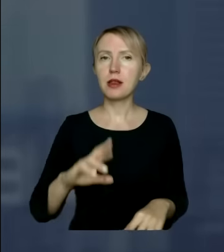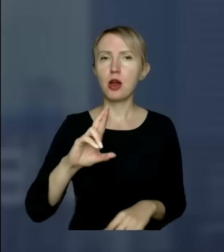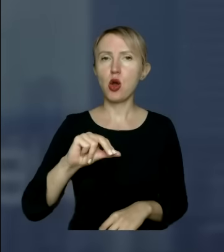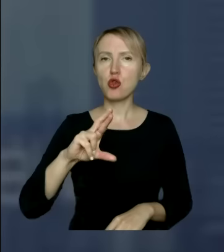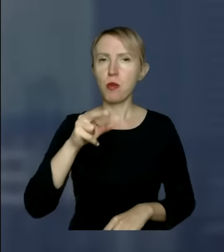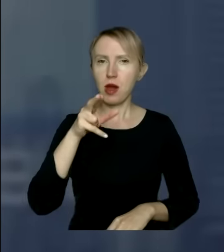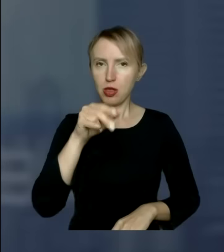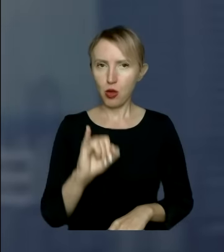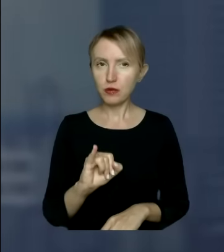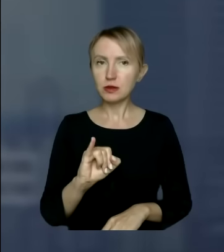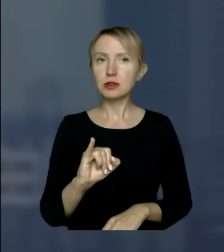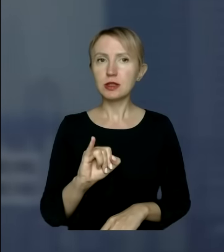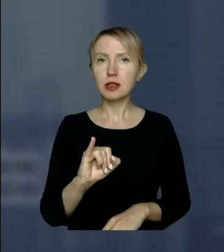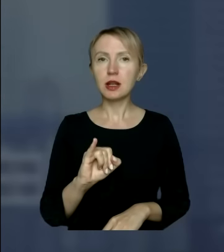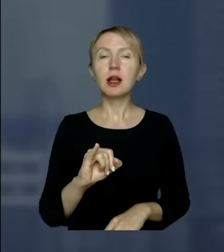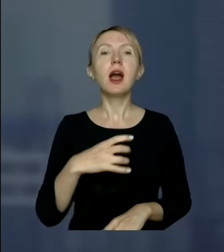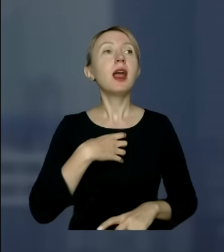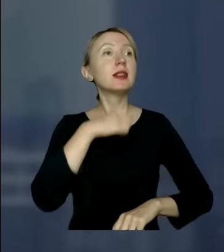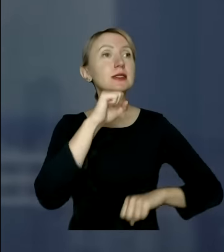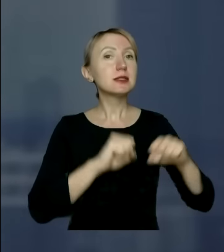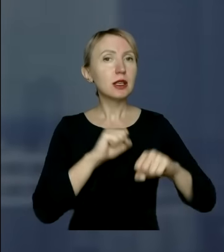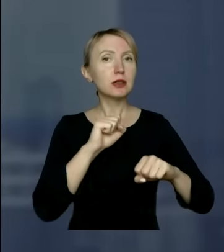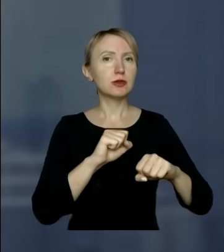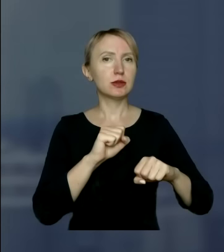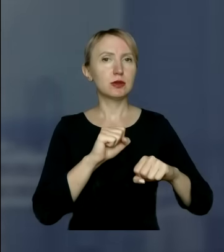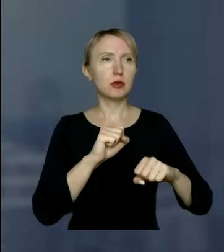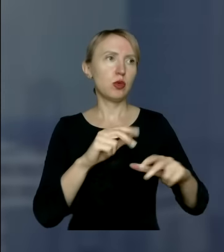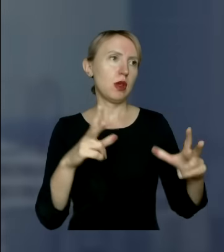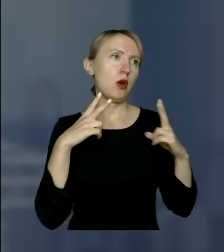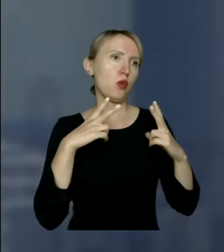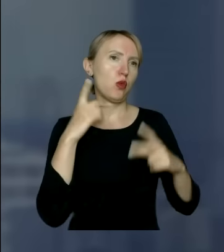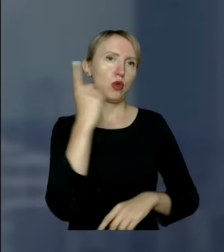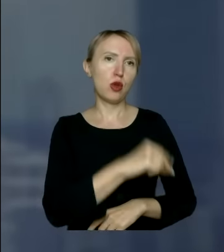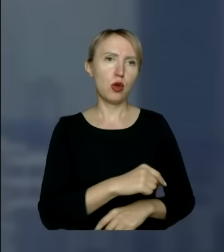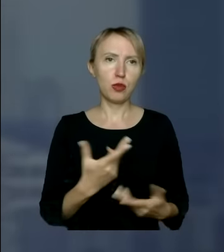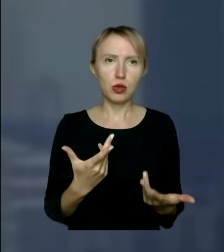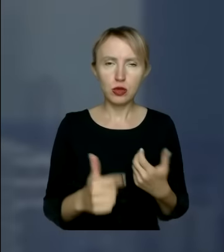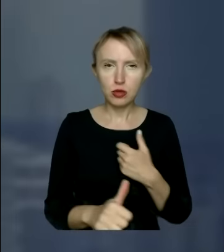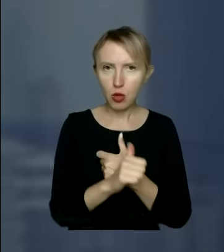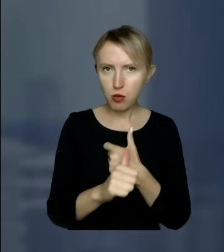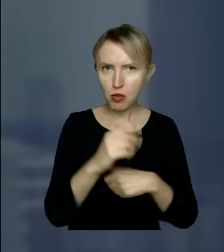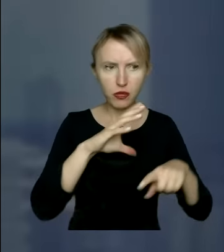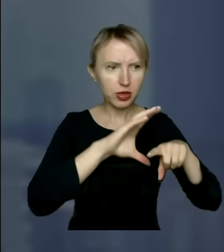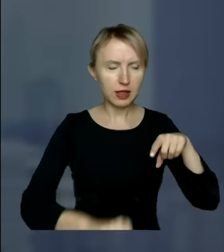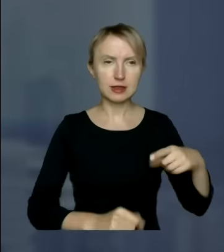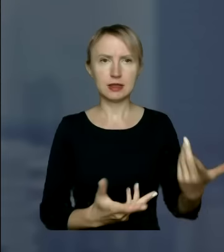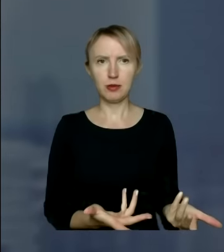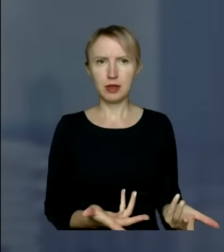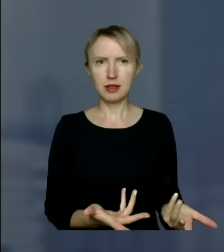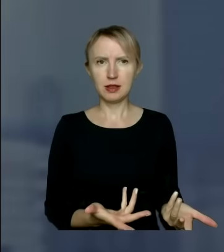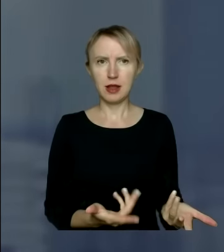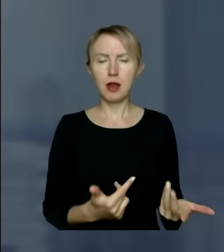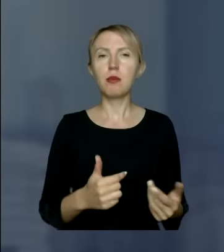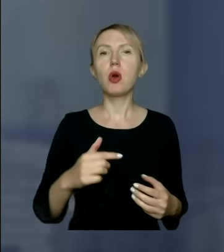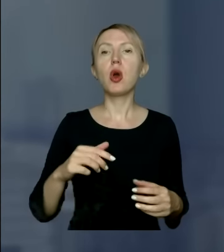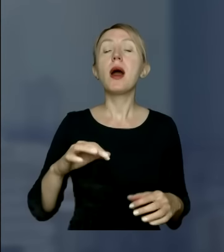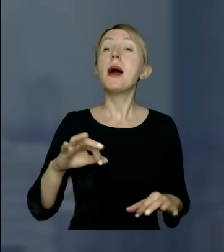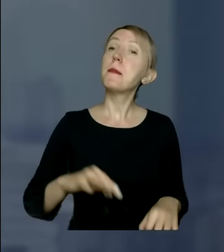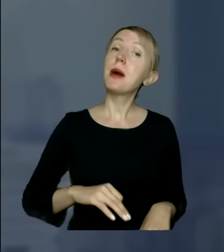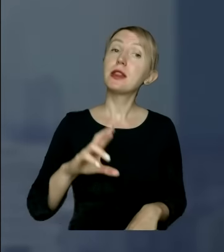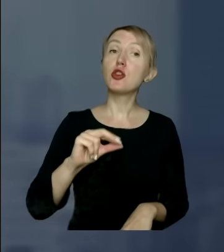Romanowskiego sędzia śmiał pójść na urlop i to jest delikt dyscyplinarny bo powinien był zdaniem Romana Giertycha nie